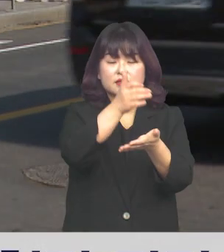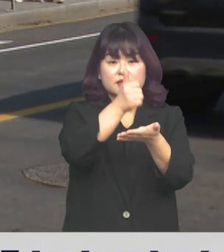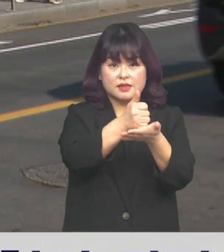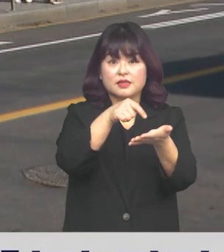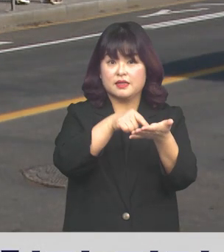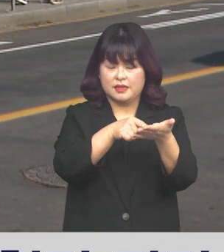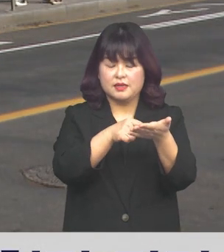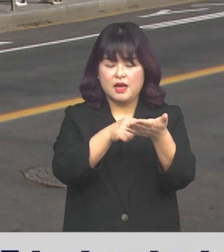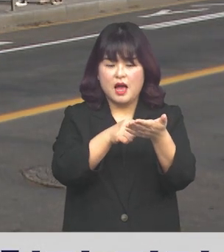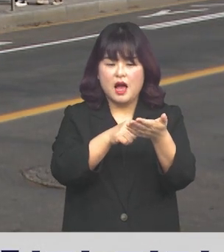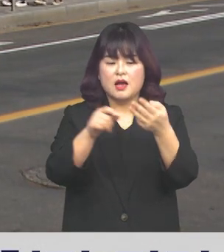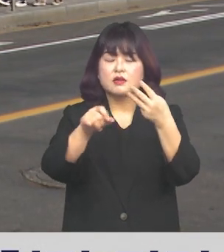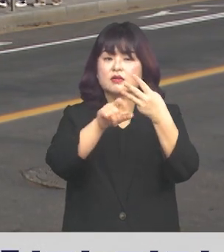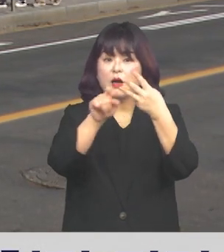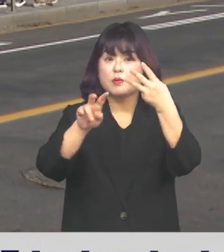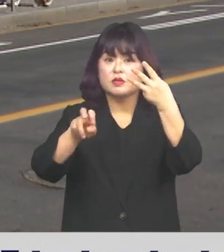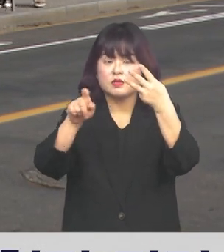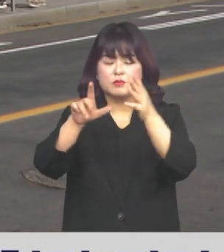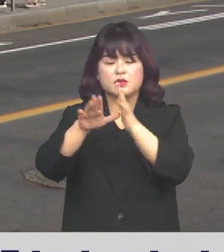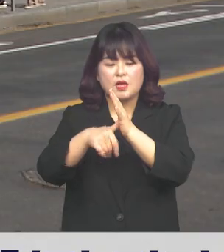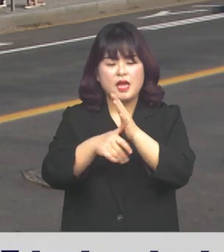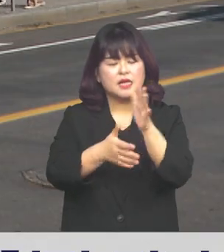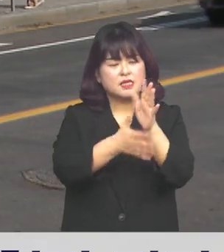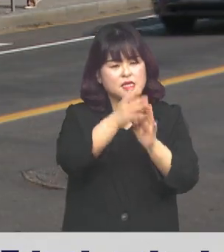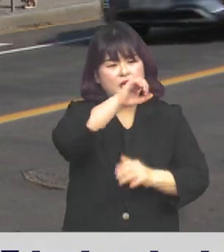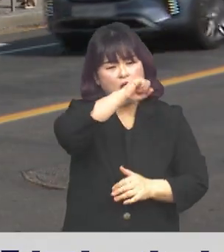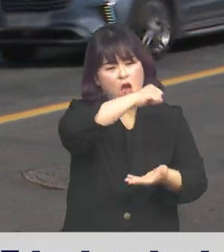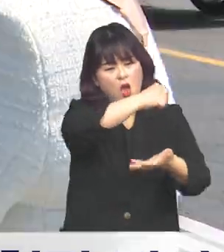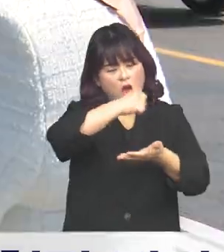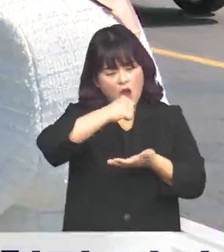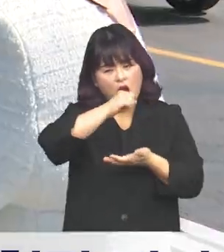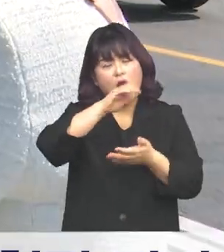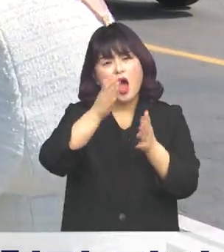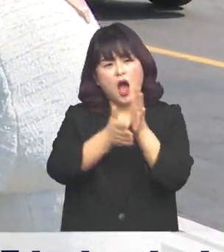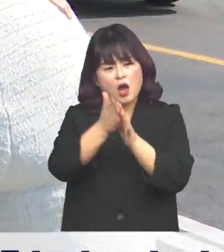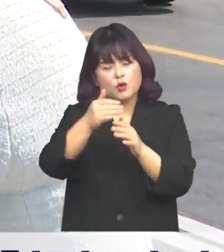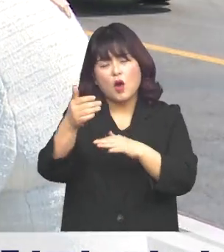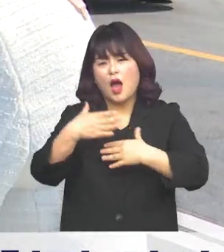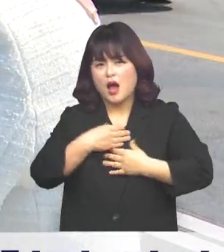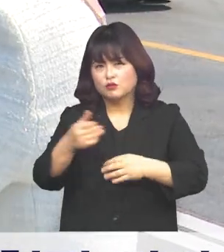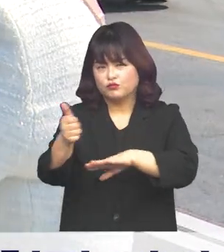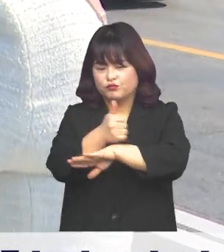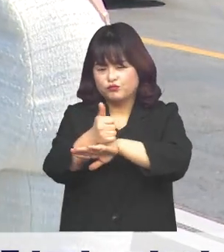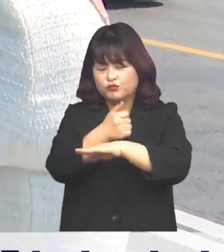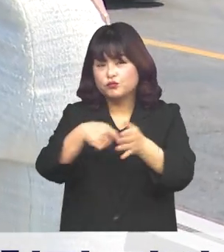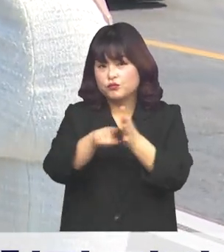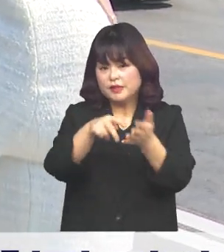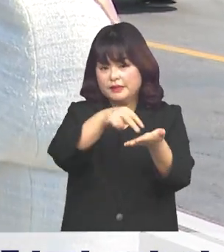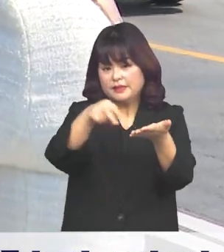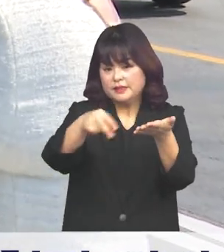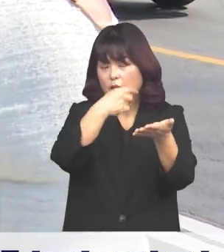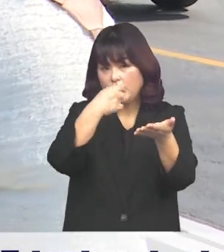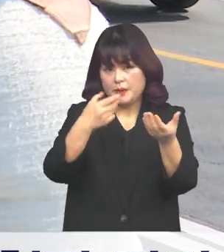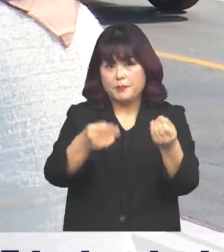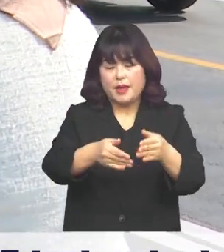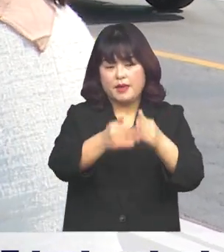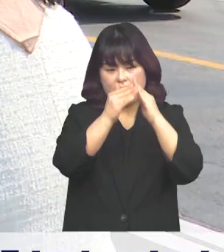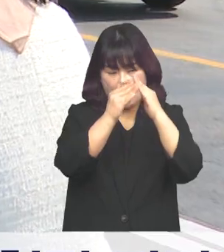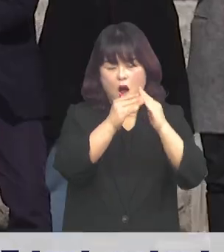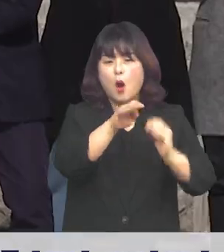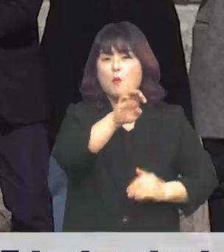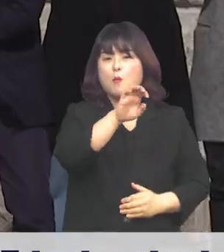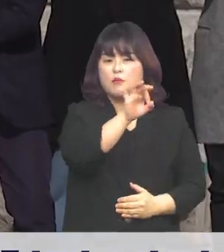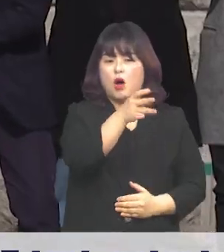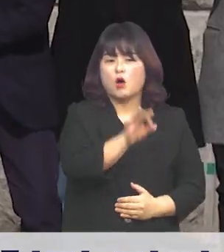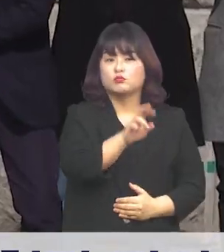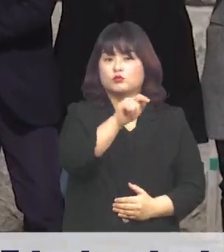이상일 용인특례시장은 지난 21일 시 예산으로 학교 앞 도로에 통학 안전을 위한 승하차 베일을 설치한